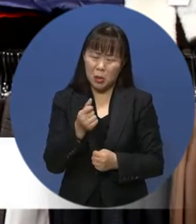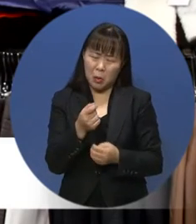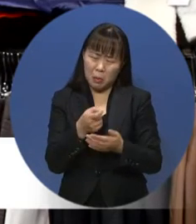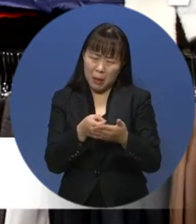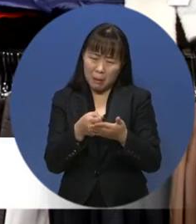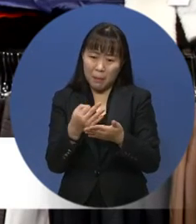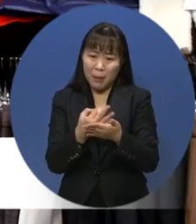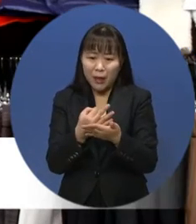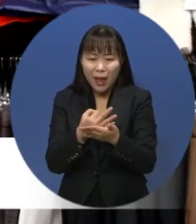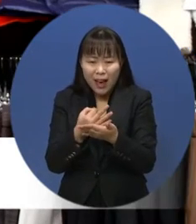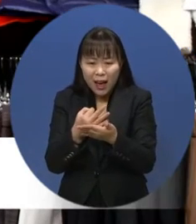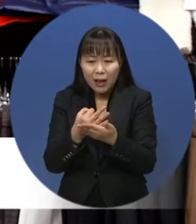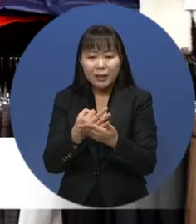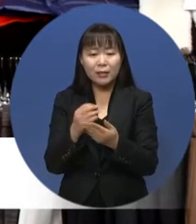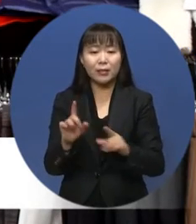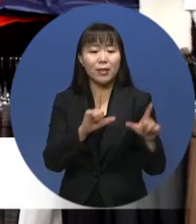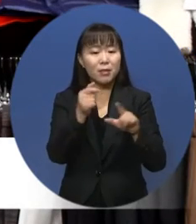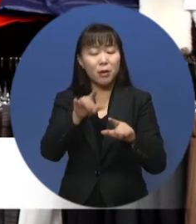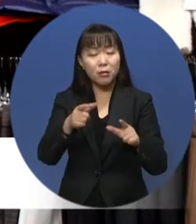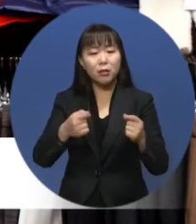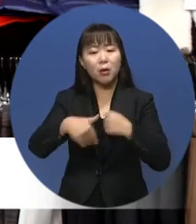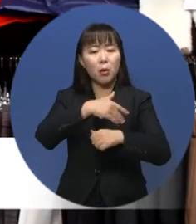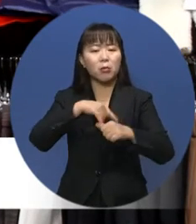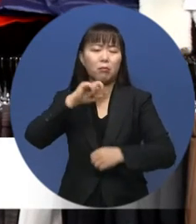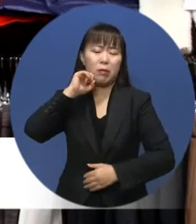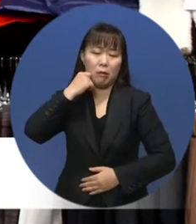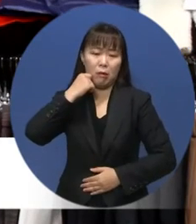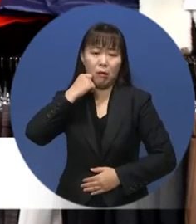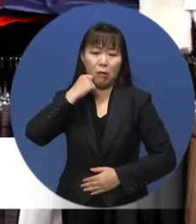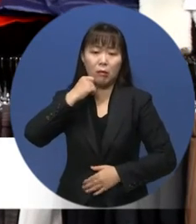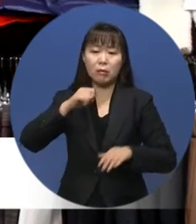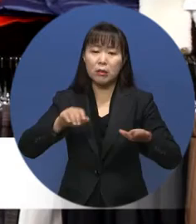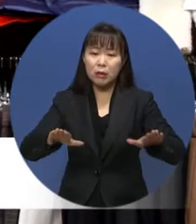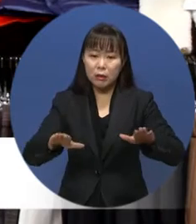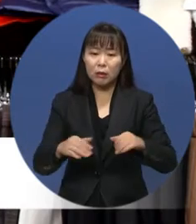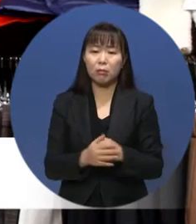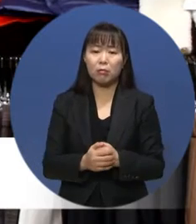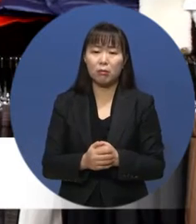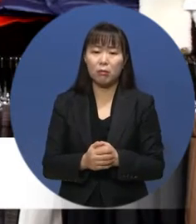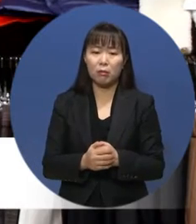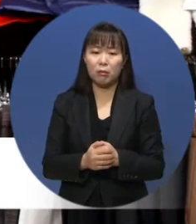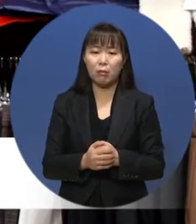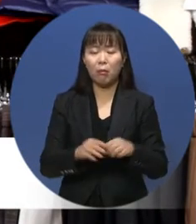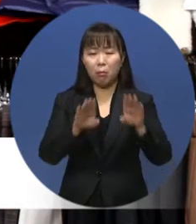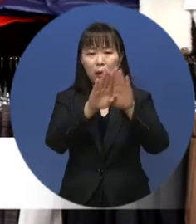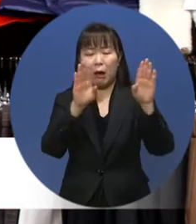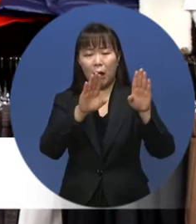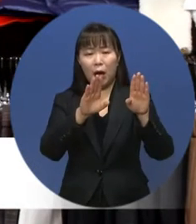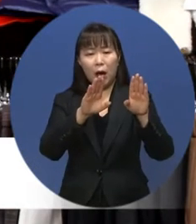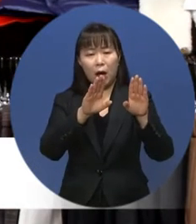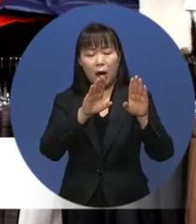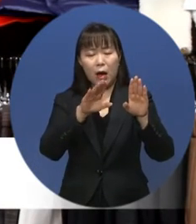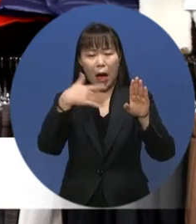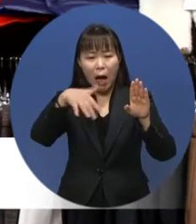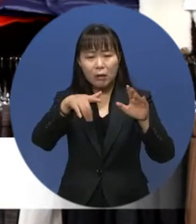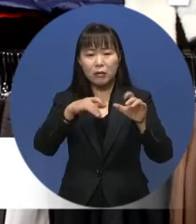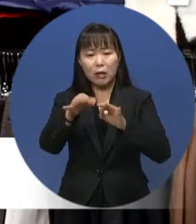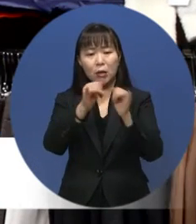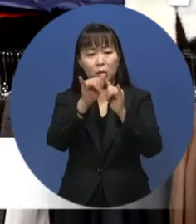이어가고는 있지만은 그것마저도 지금 힘들면서 거의 지금 상인들이 계시도 못하고 가는 상인도